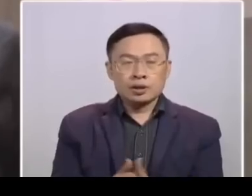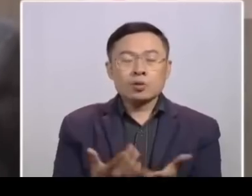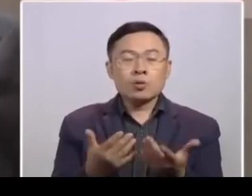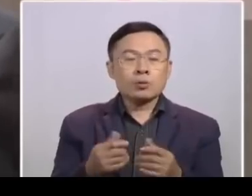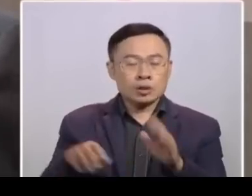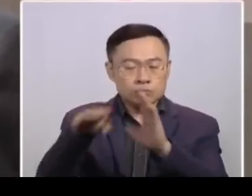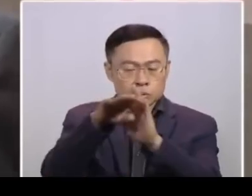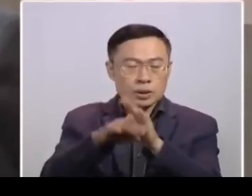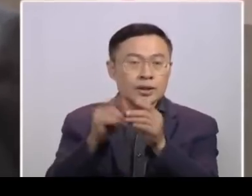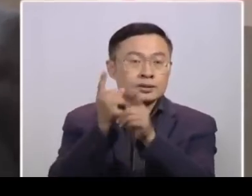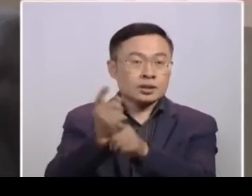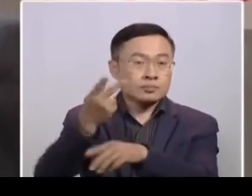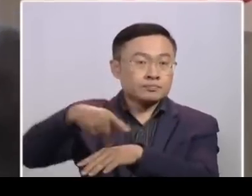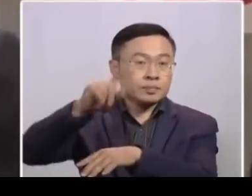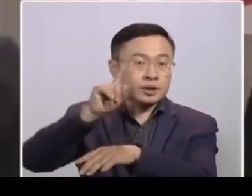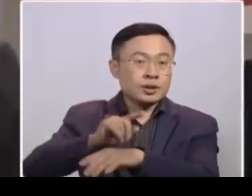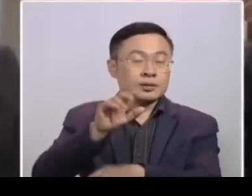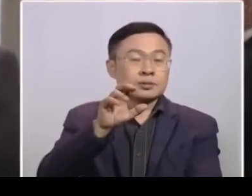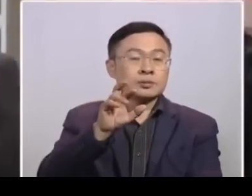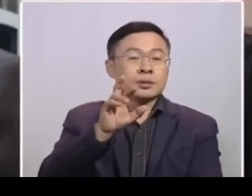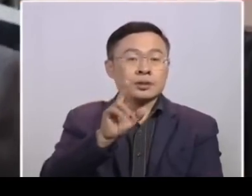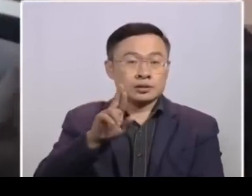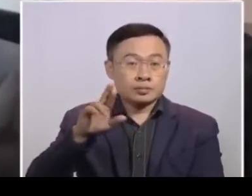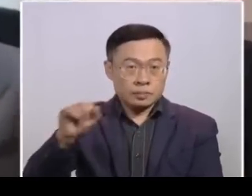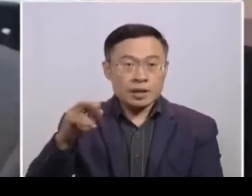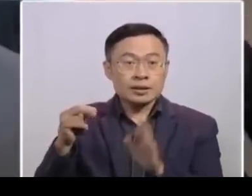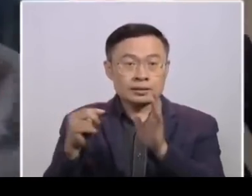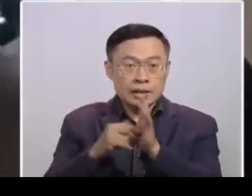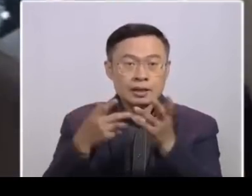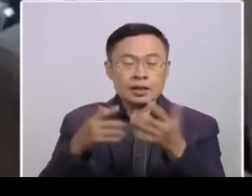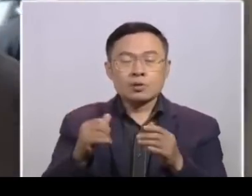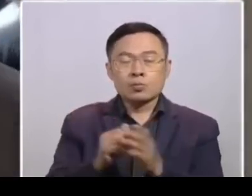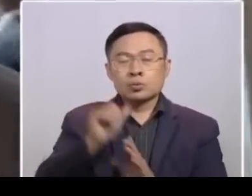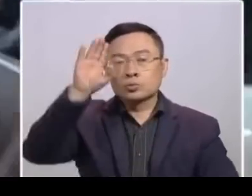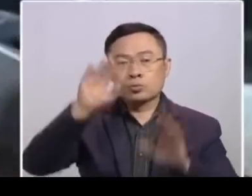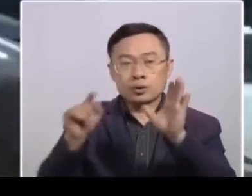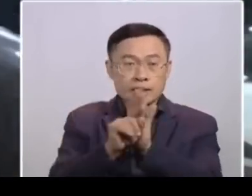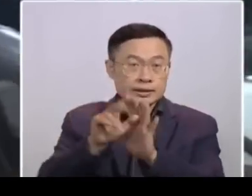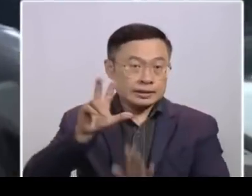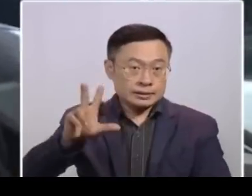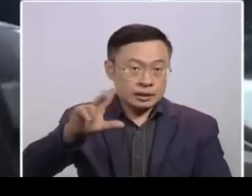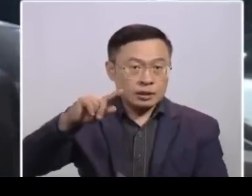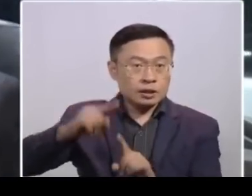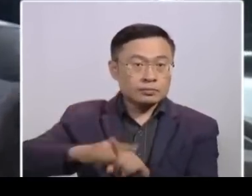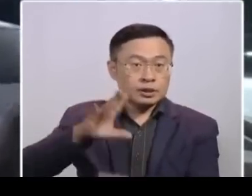ไว้ค่ะว่าจะโหวตนายกรัฐมนตรีในวันที่27กรกฎาคมนะคะ